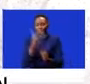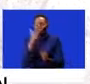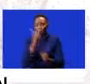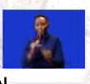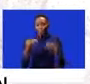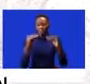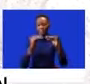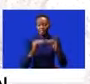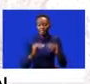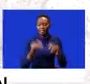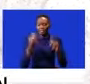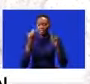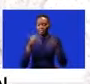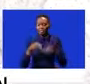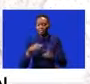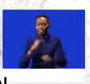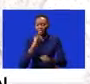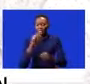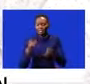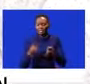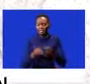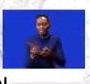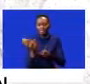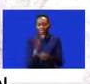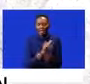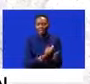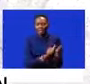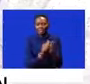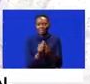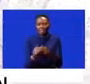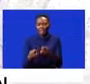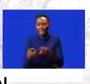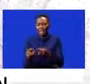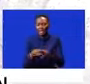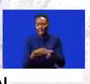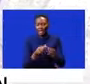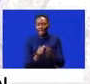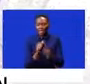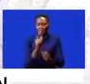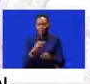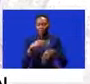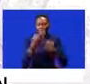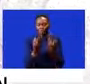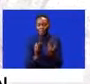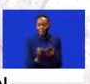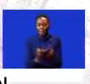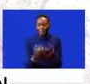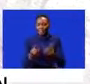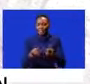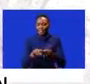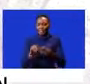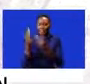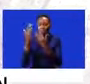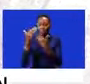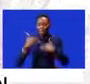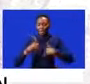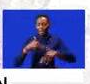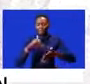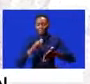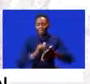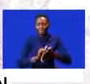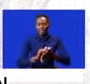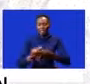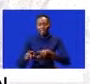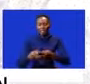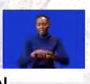mondo wan bende wawinje maber kendo wabi kamoro achiel kaka joka ng'ato. To moloyo duto, wan kod yie ni kaka Nyanza Region pod